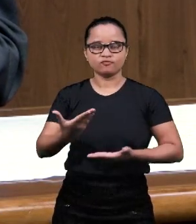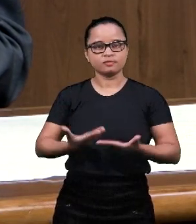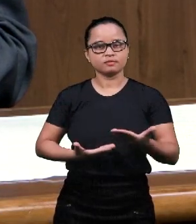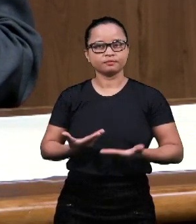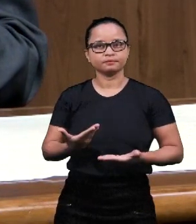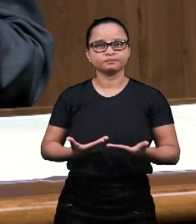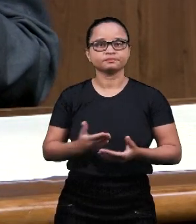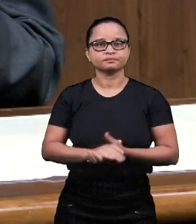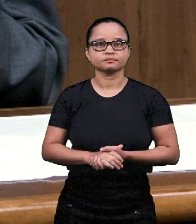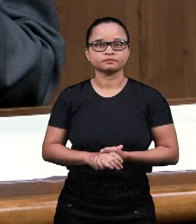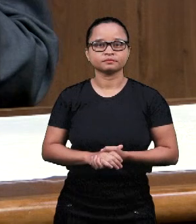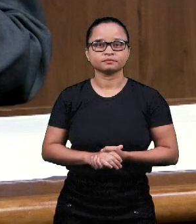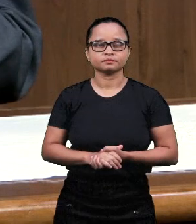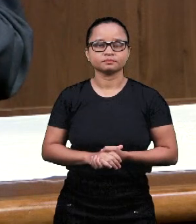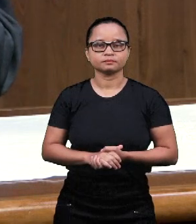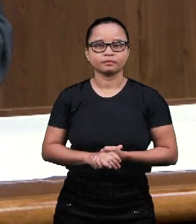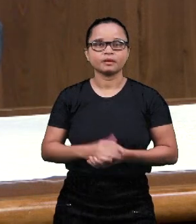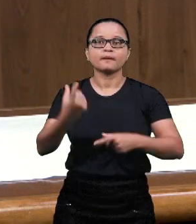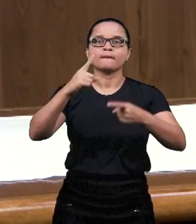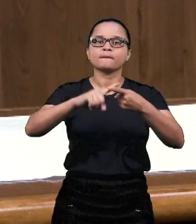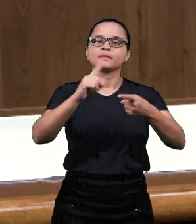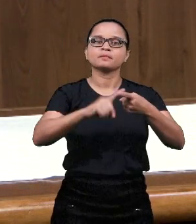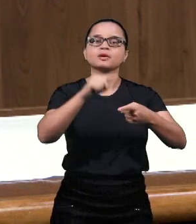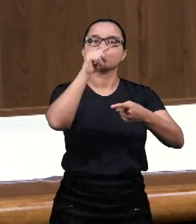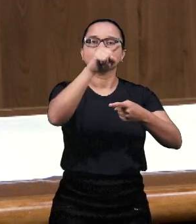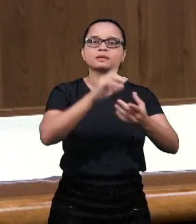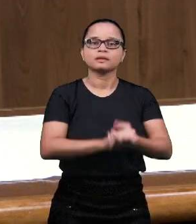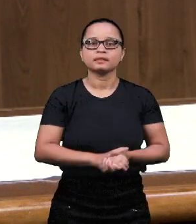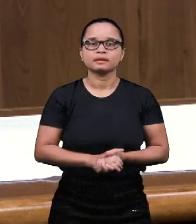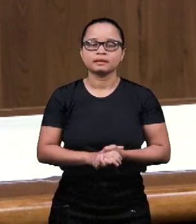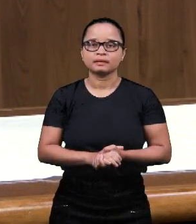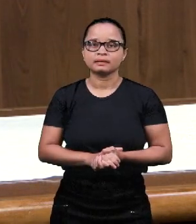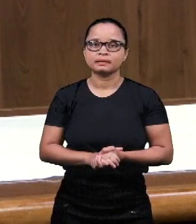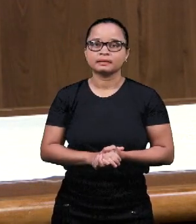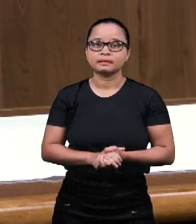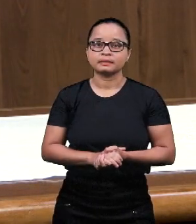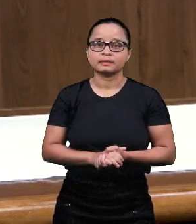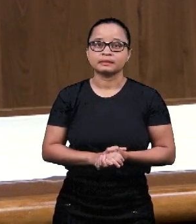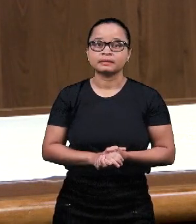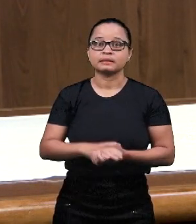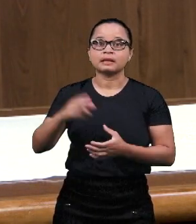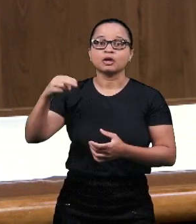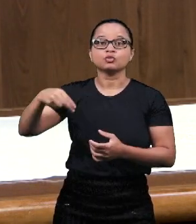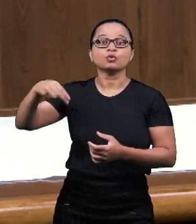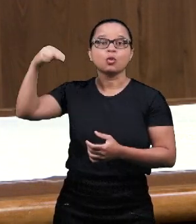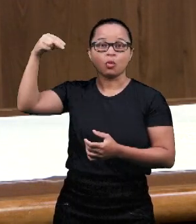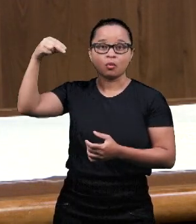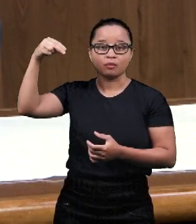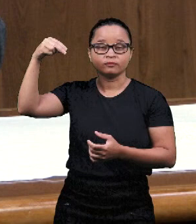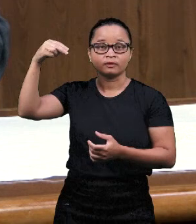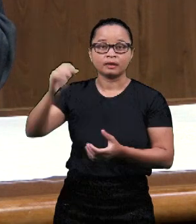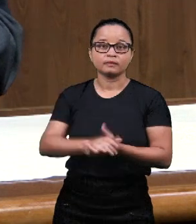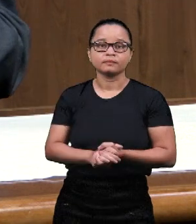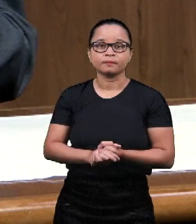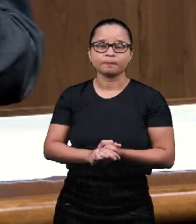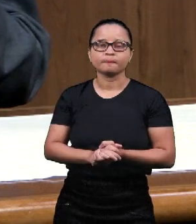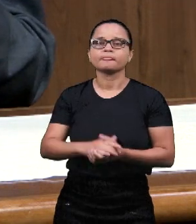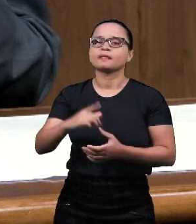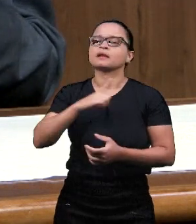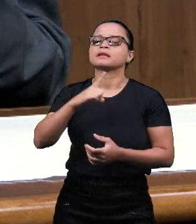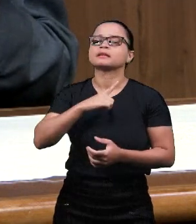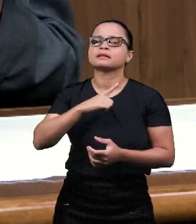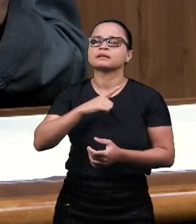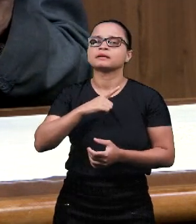do Norte, où le jeune homme Thales, qui est l'église